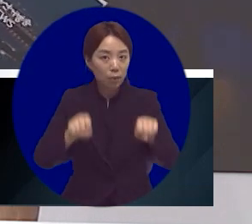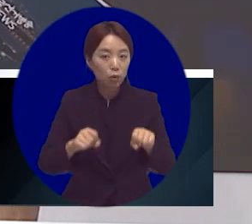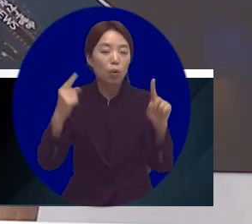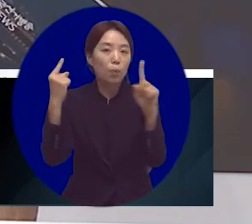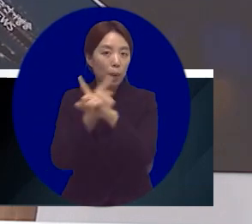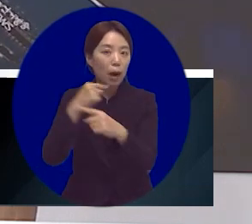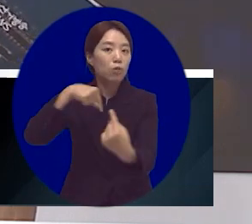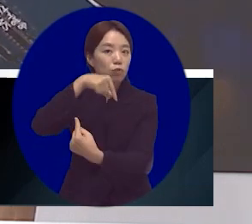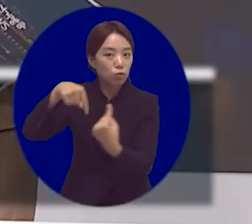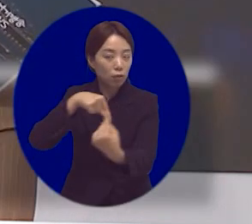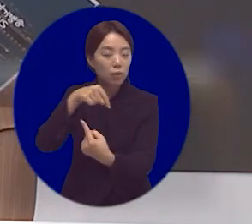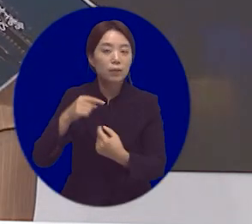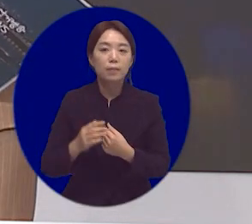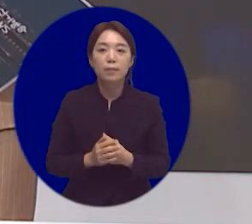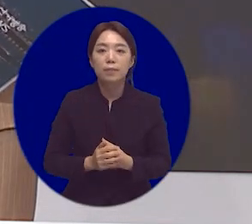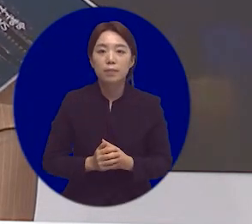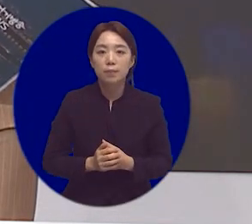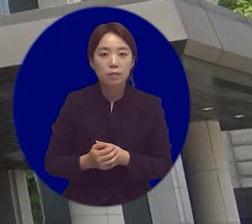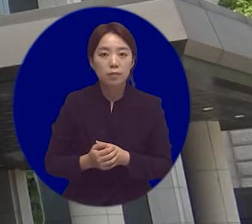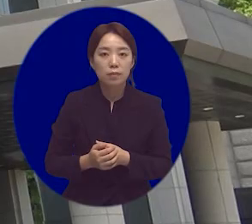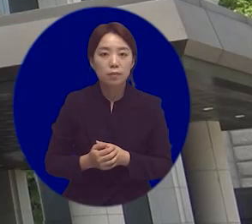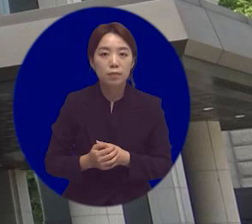전환 운영한다는 소식입니다.